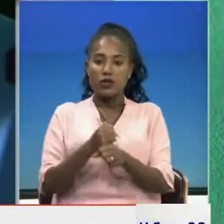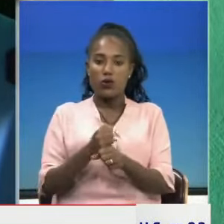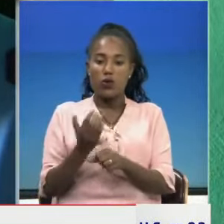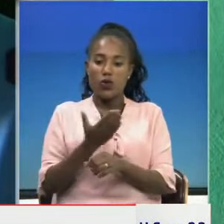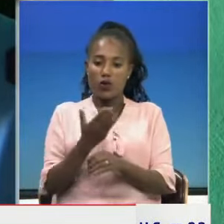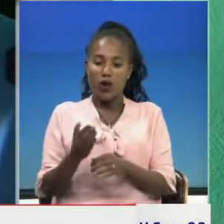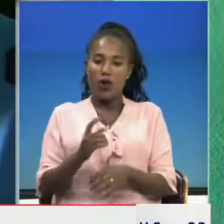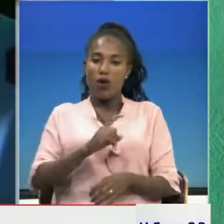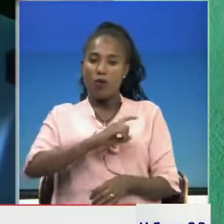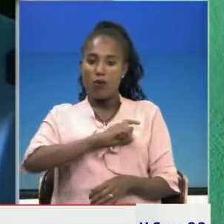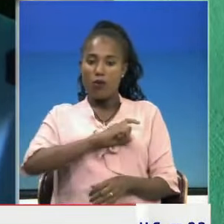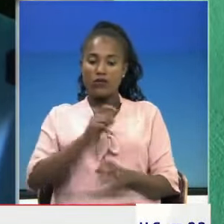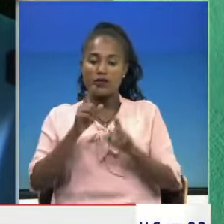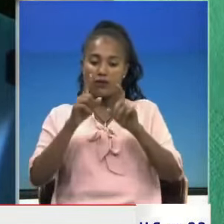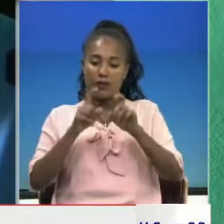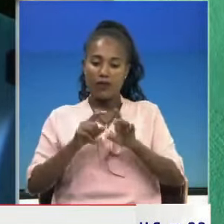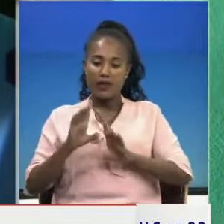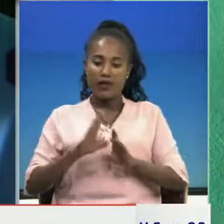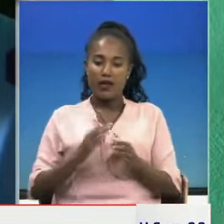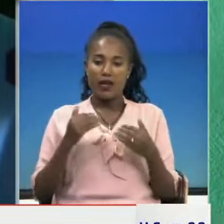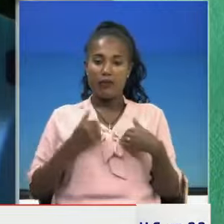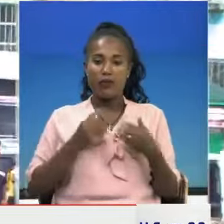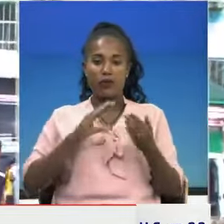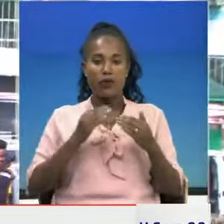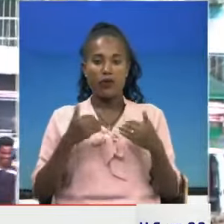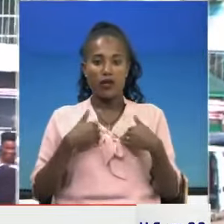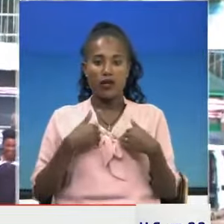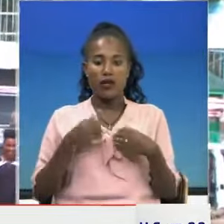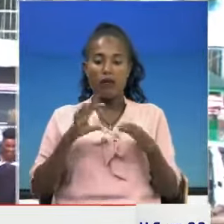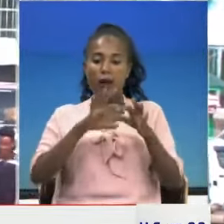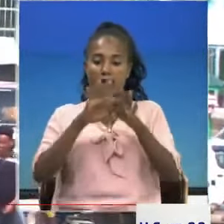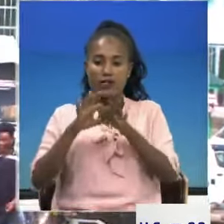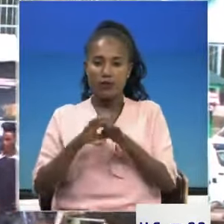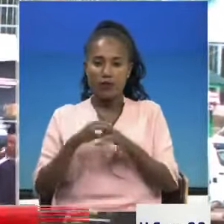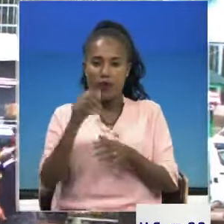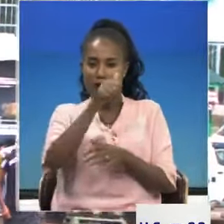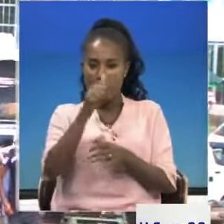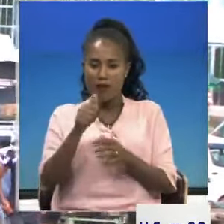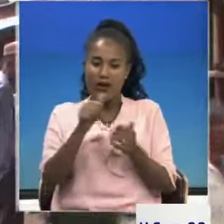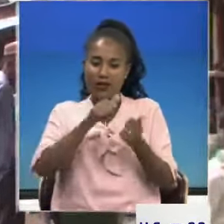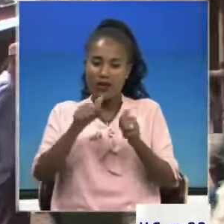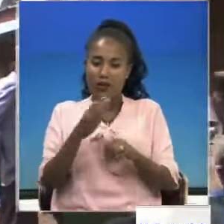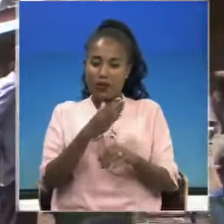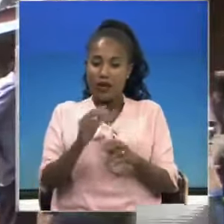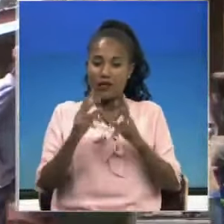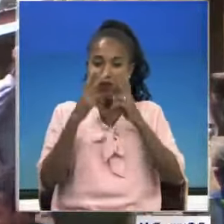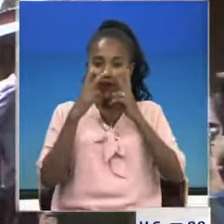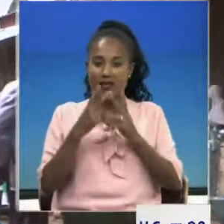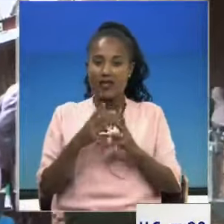ጉዳዩ በፖሊስ ምርመራው ይጣራ ያለበት ሁኔታ ነው ያለው። ማህበረሰቡም ማንኛውም ማጠራጣሪ